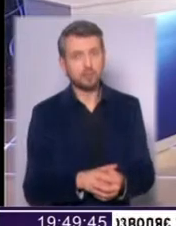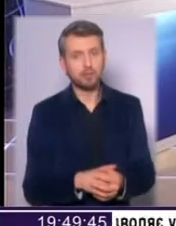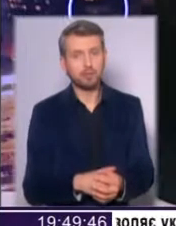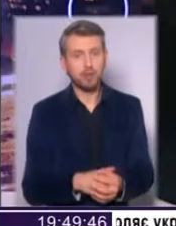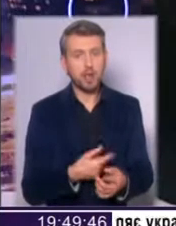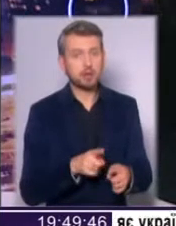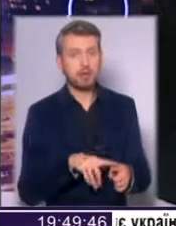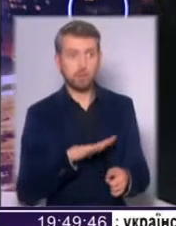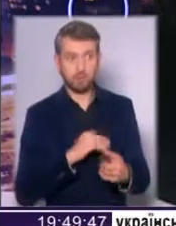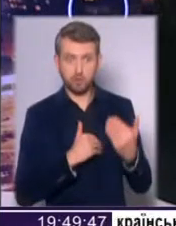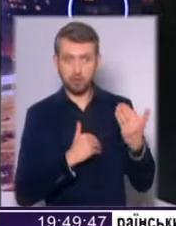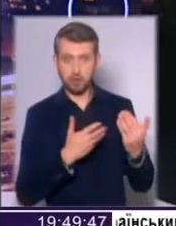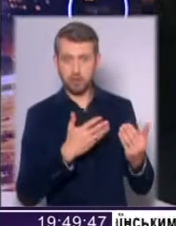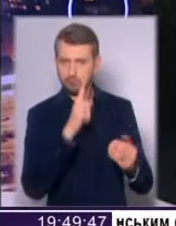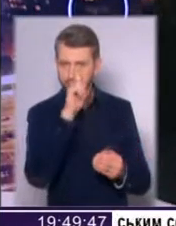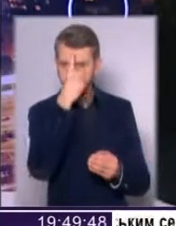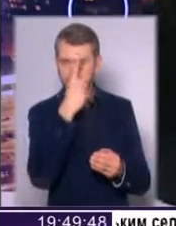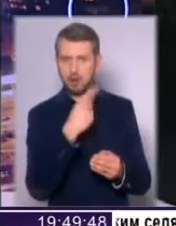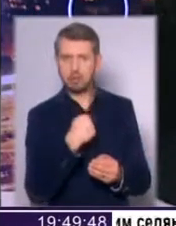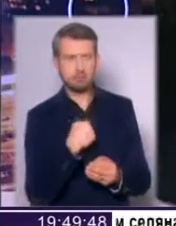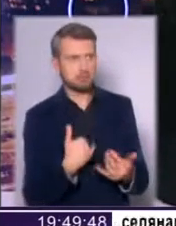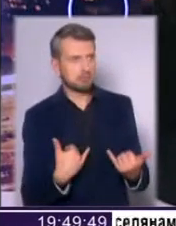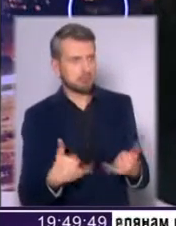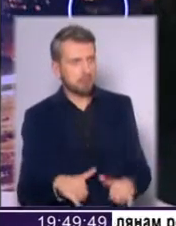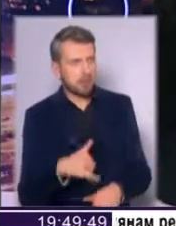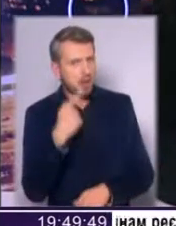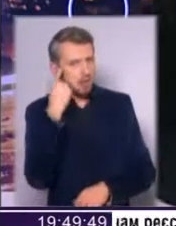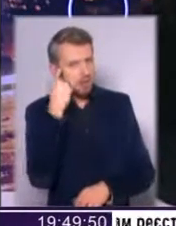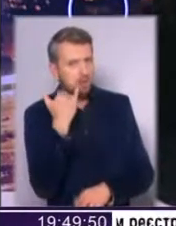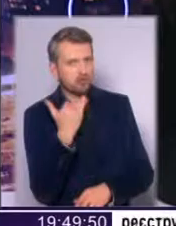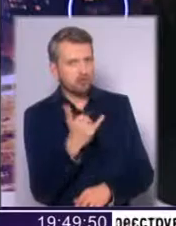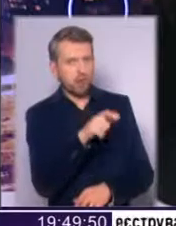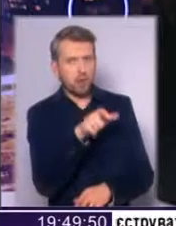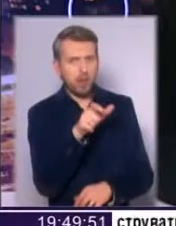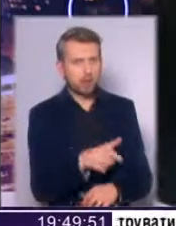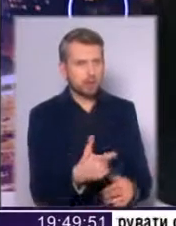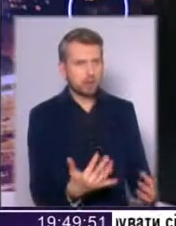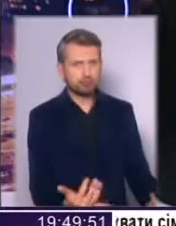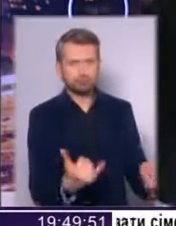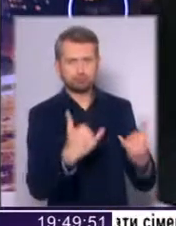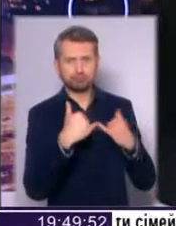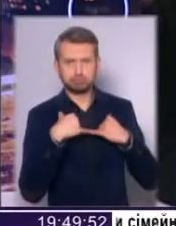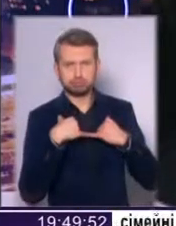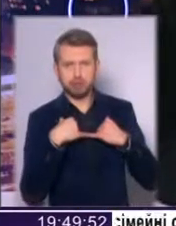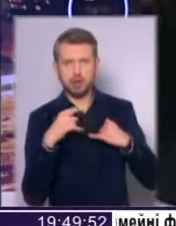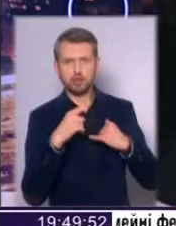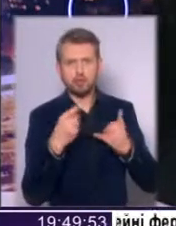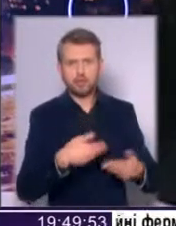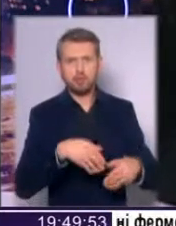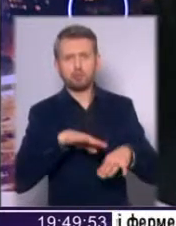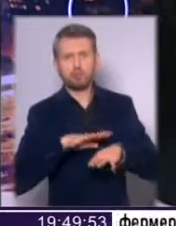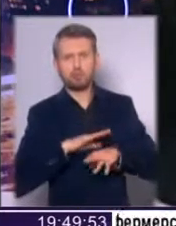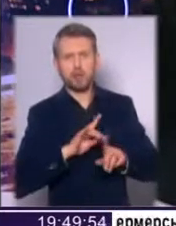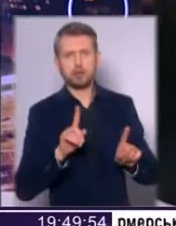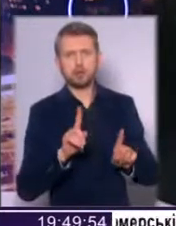Значить, це була їхня пропозиція, і ми були вражені, ми думали, що зараз буде... От люди прийшли до нас з тим, щоб запропонувати